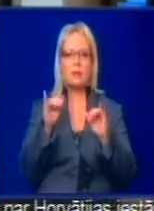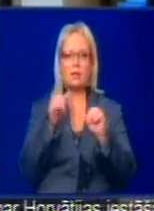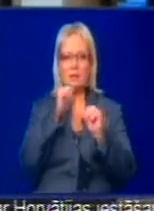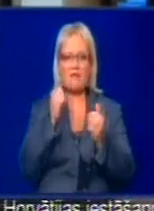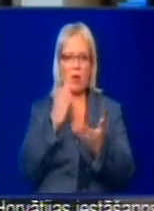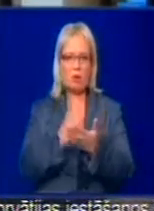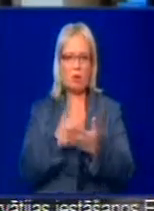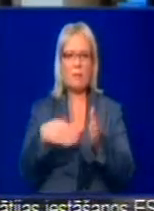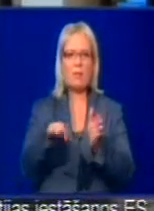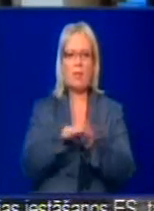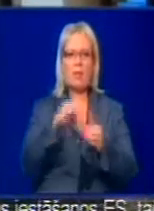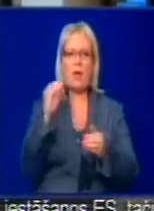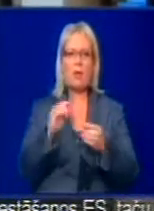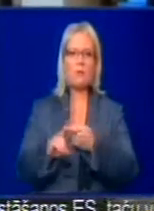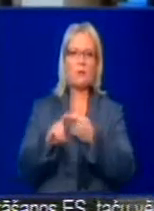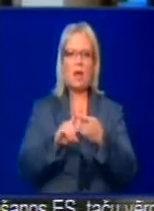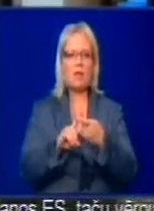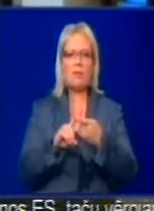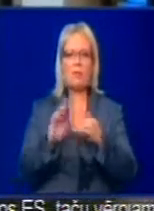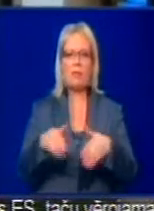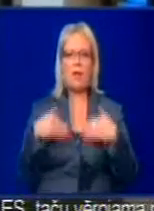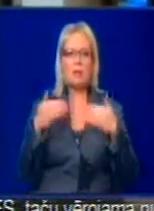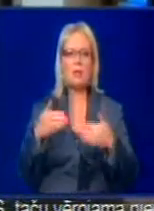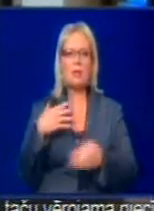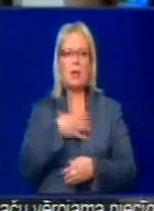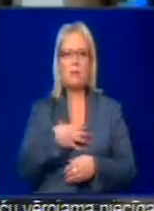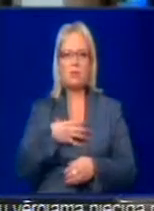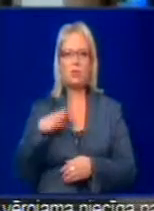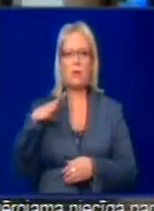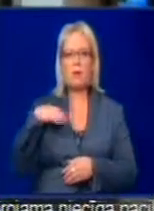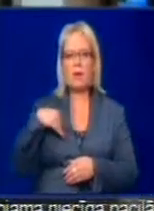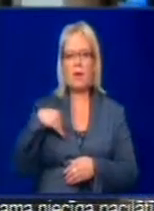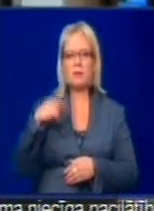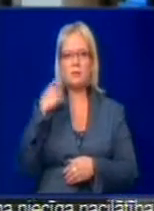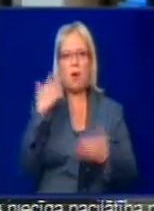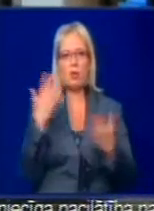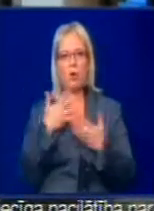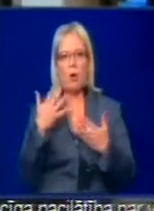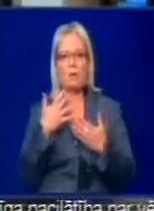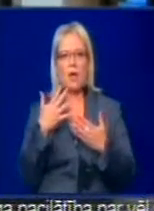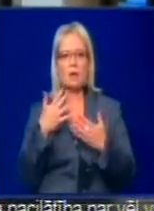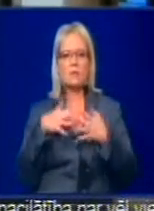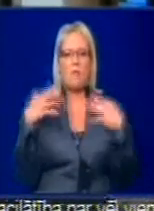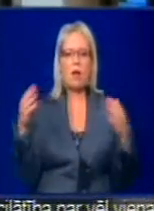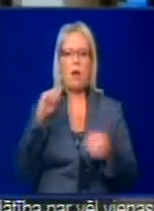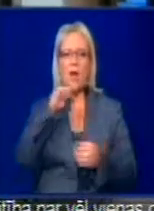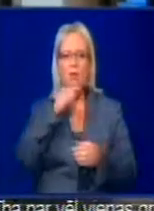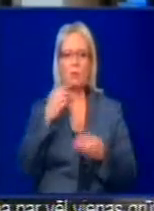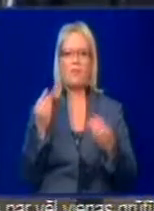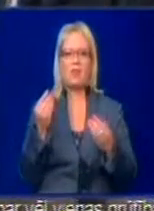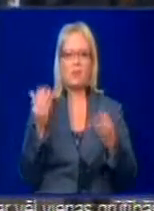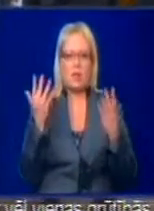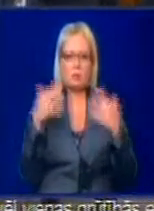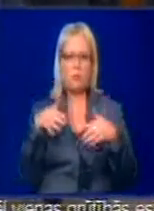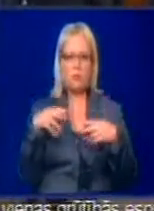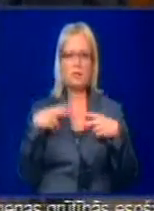notikt, bet dalība Eiropas Savienībā neatceļ nepieciešamību pēc pārdomātas makroekonomiskās un finansiālās